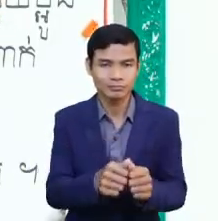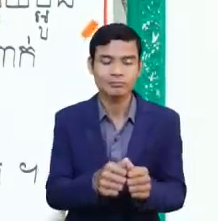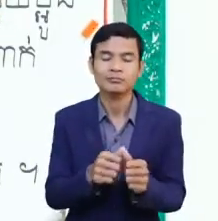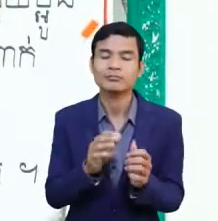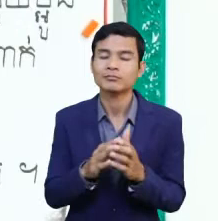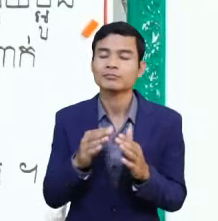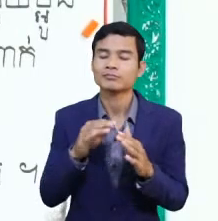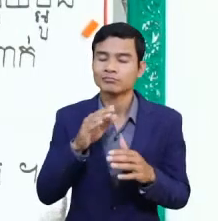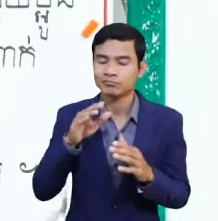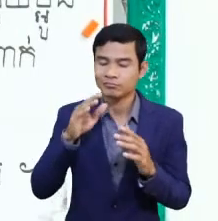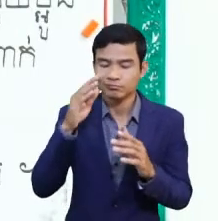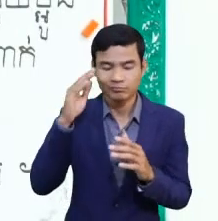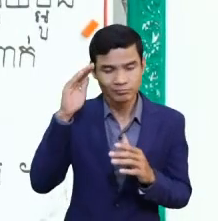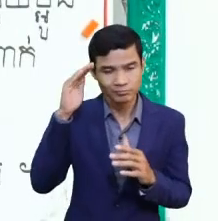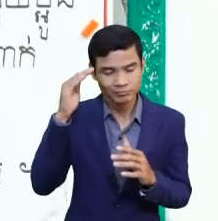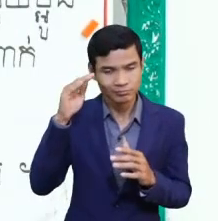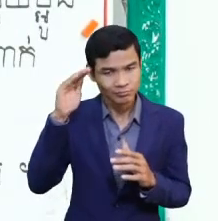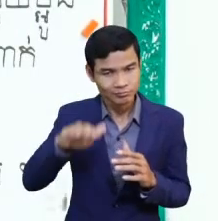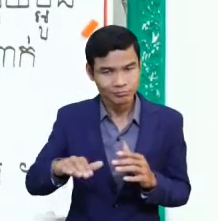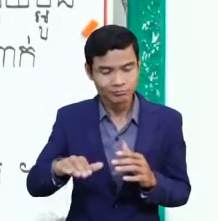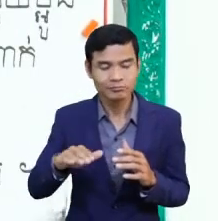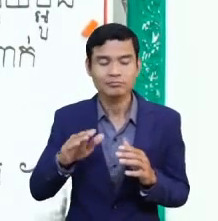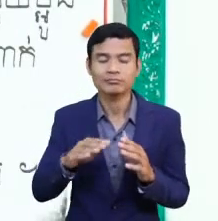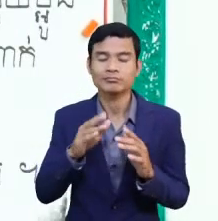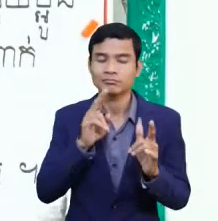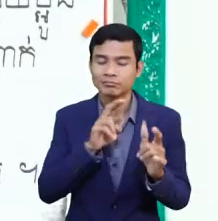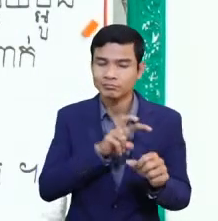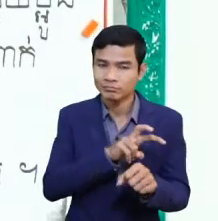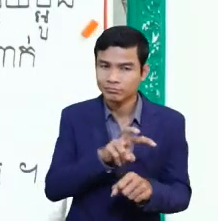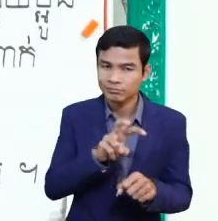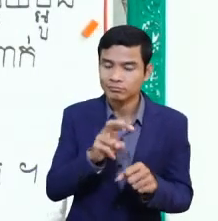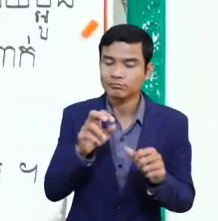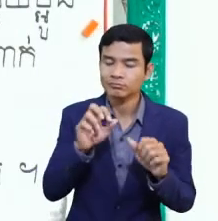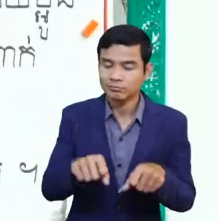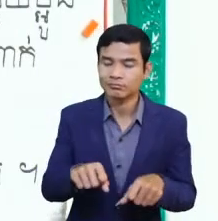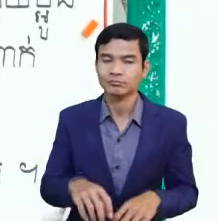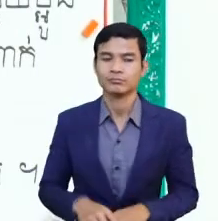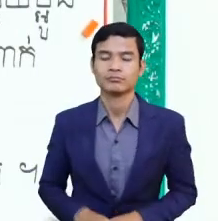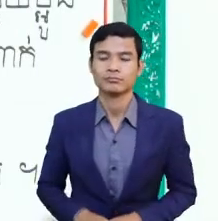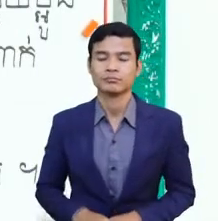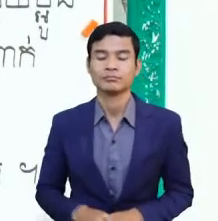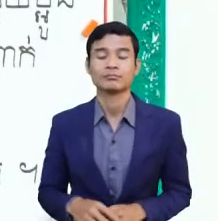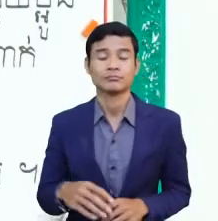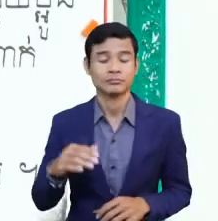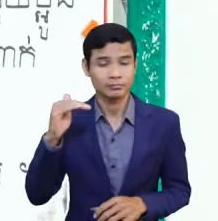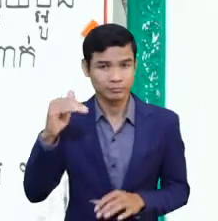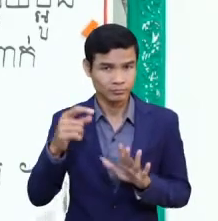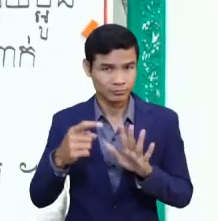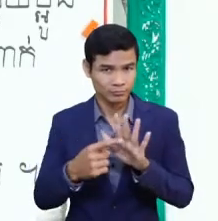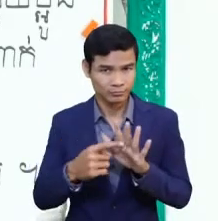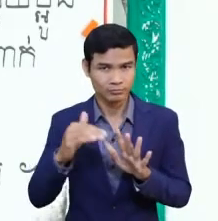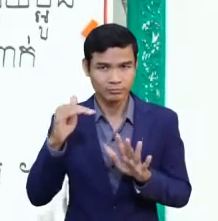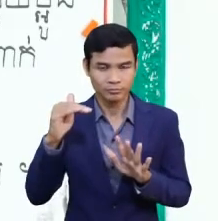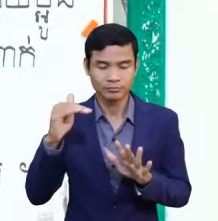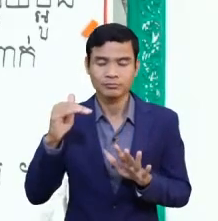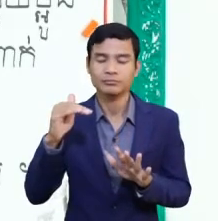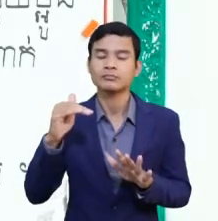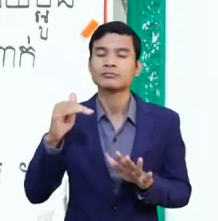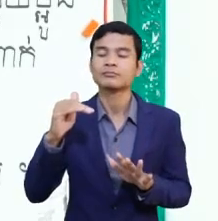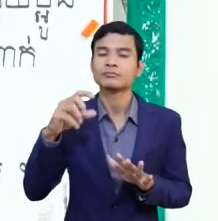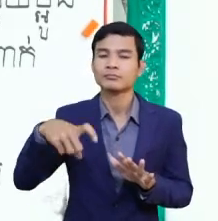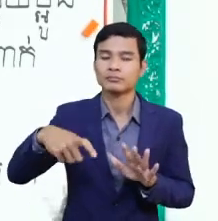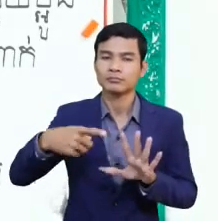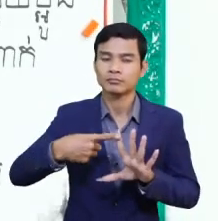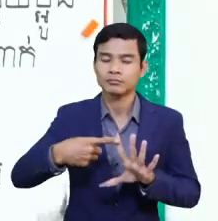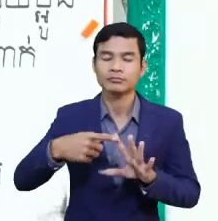phổn hai mờ phổn phỏng nè sổ phí nâng phổn tơ